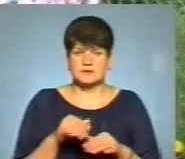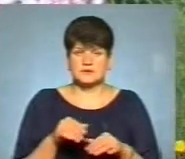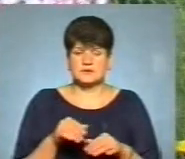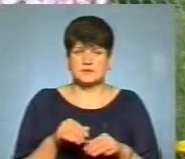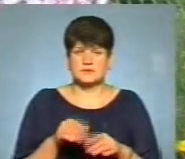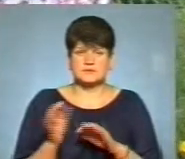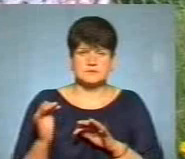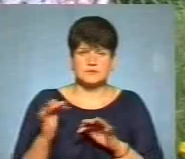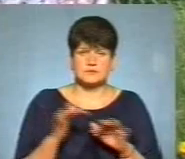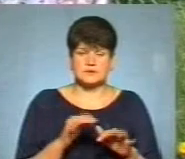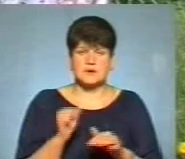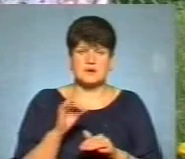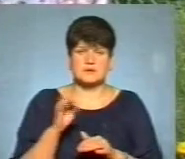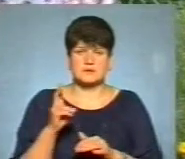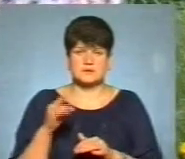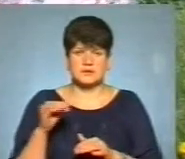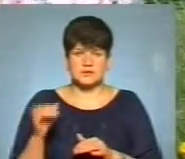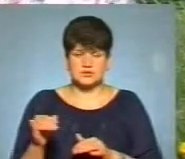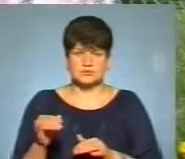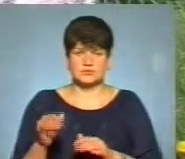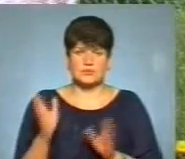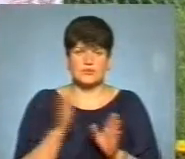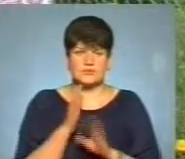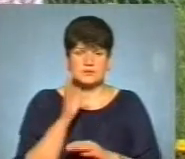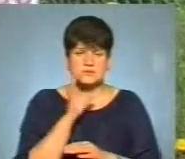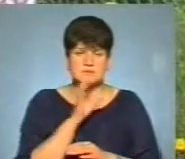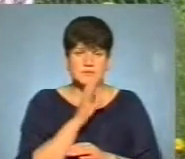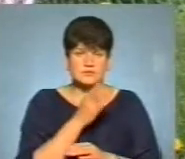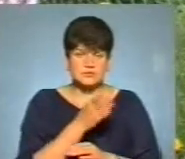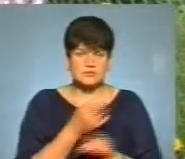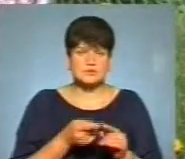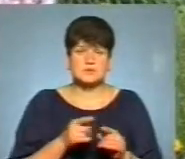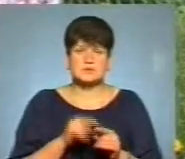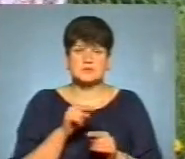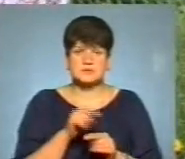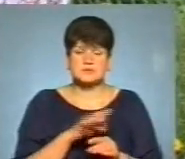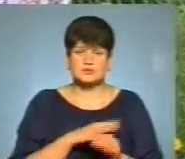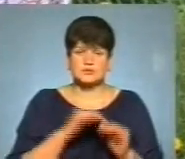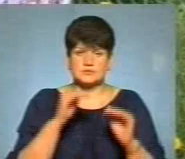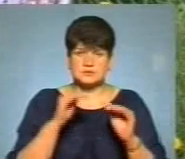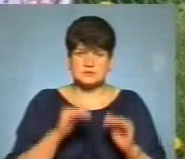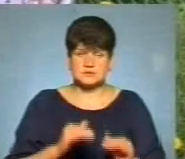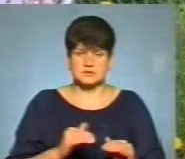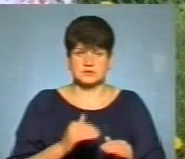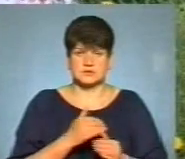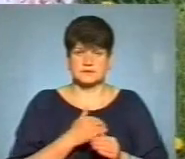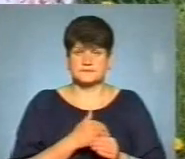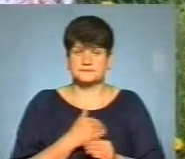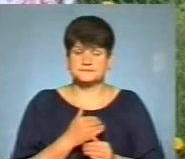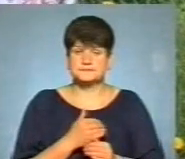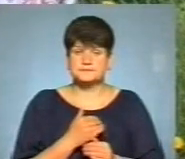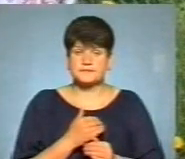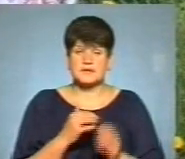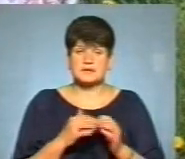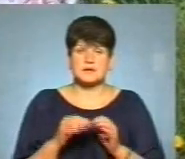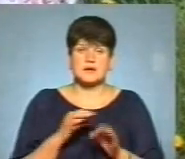спостерігалися затоки холодного арктичного повітря із півночі. Ось це відповідно зумовлювало зниження температурних показників.